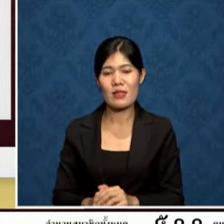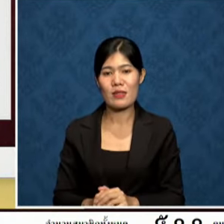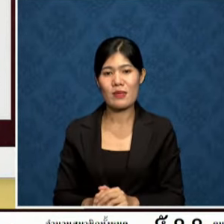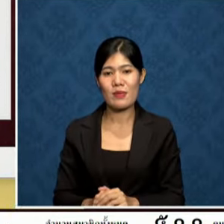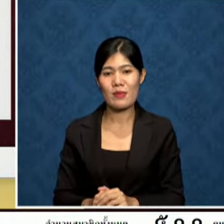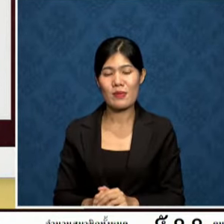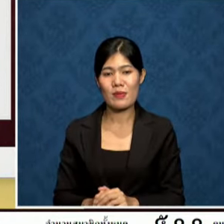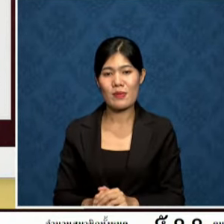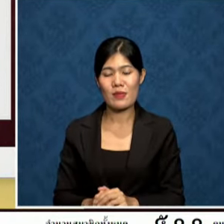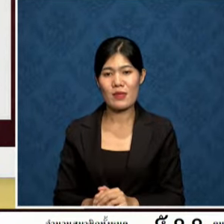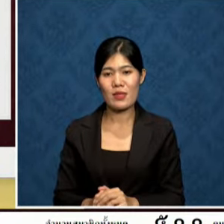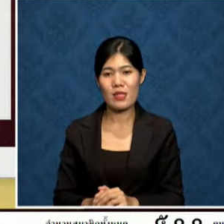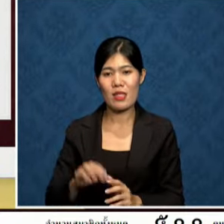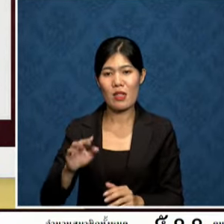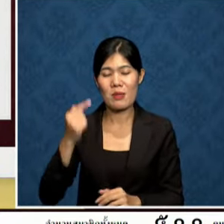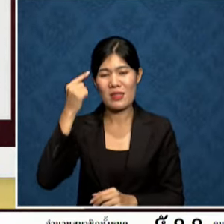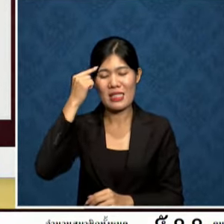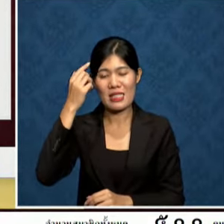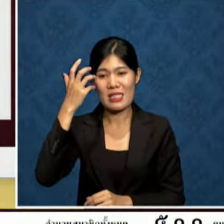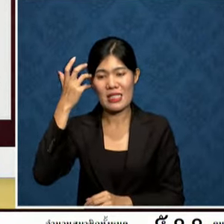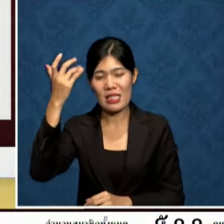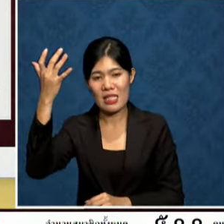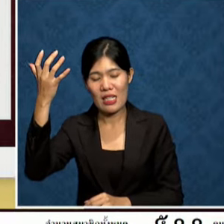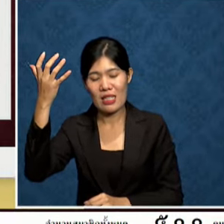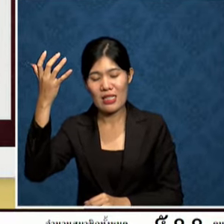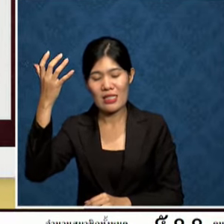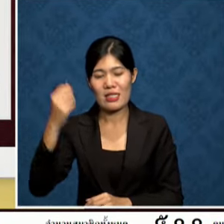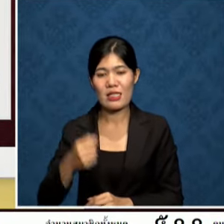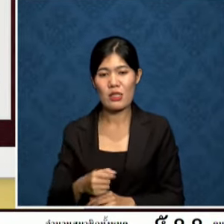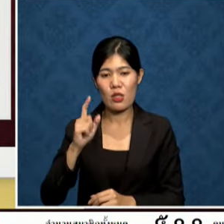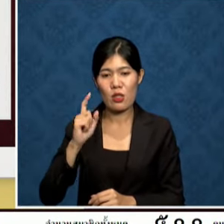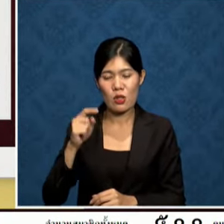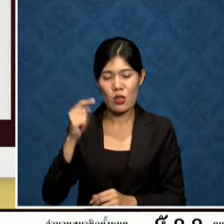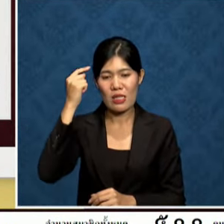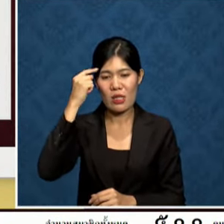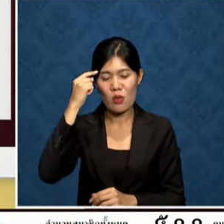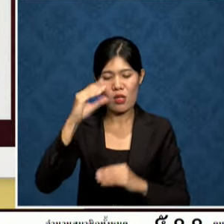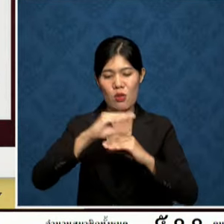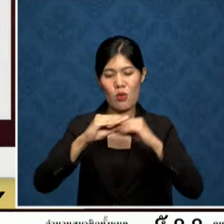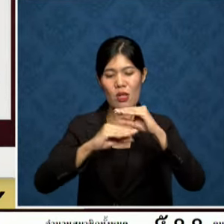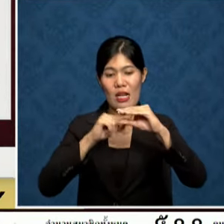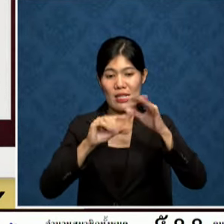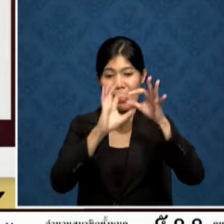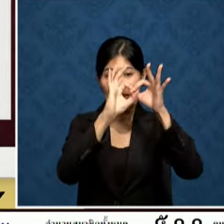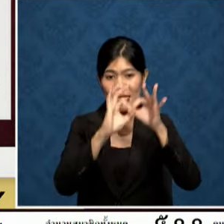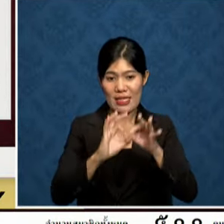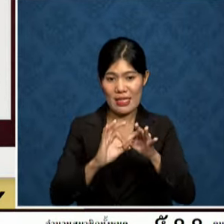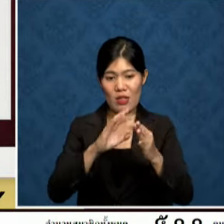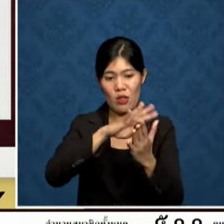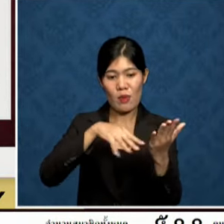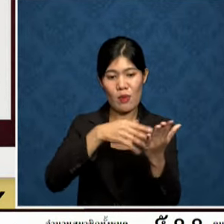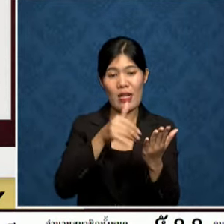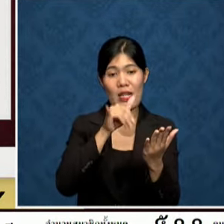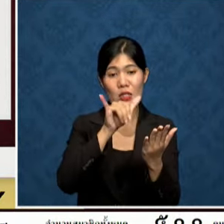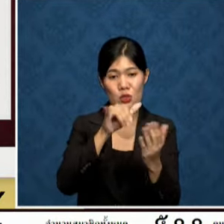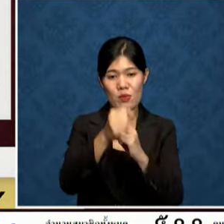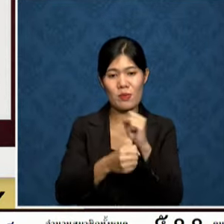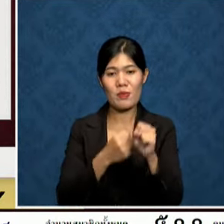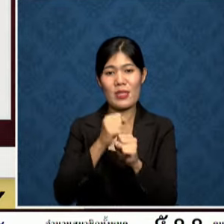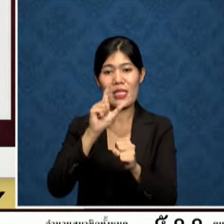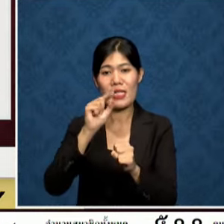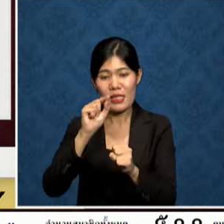นอกจากจะต้องเอ่อไปใช้จินตนาการว่าเอ่อต้องกรอกว่าโครงการไหนเนี่ยมันสอดคล้องกับยุทธศาสตร์ชาติ 20ปีแผน